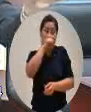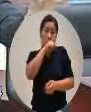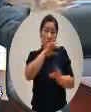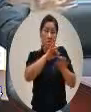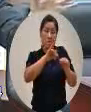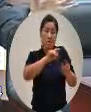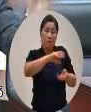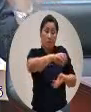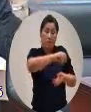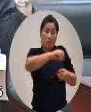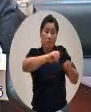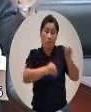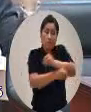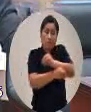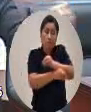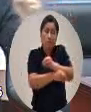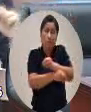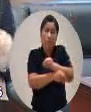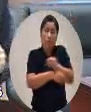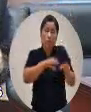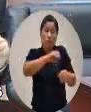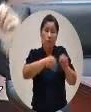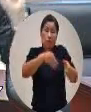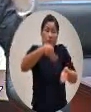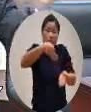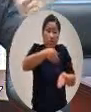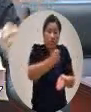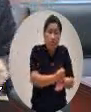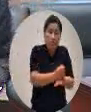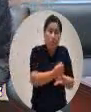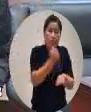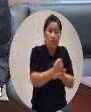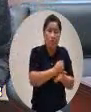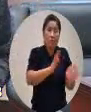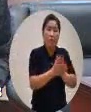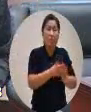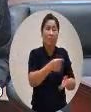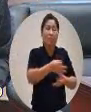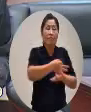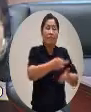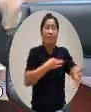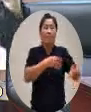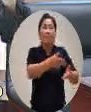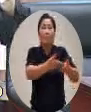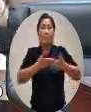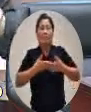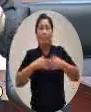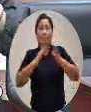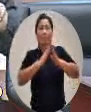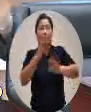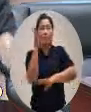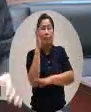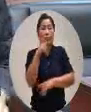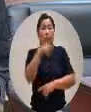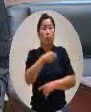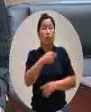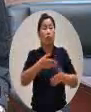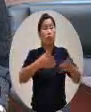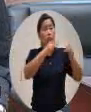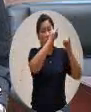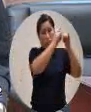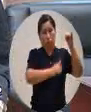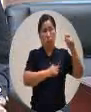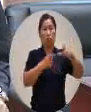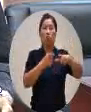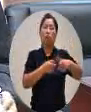地級登記的資料把它蓋蓋上說是是移轉給高雄市政府但是這個是歷史公案完全不知道